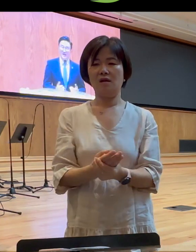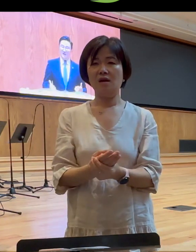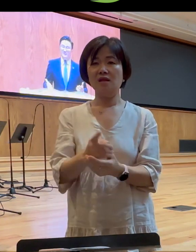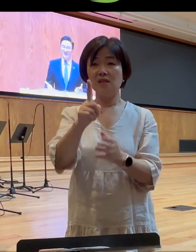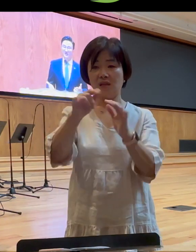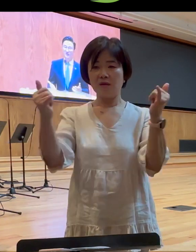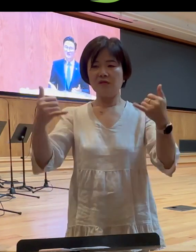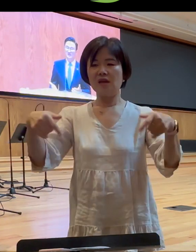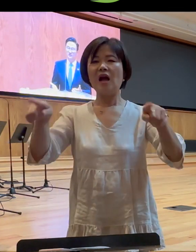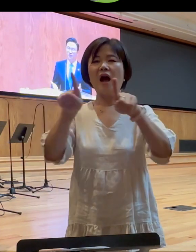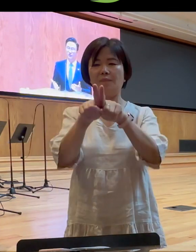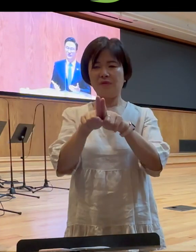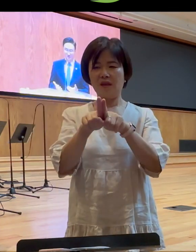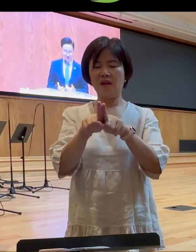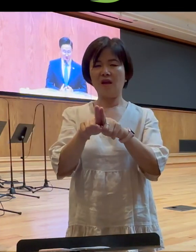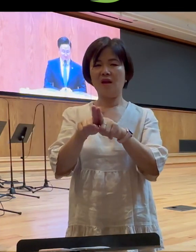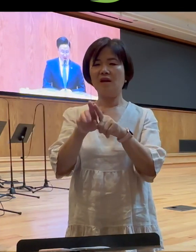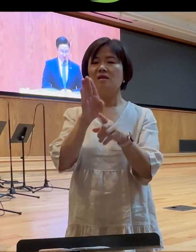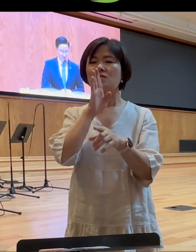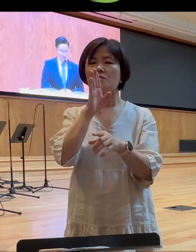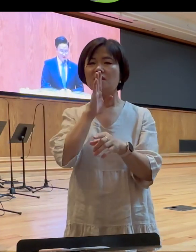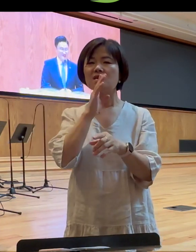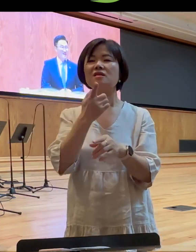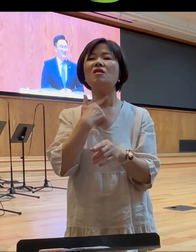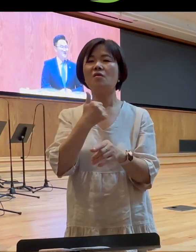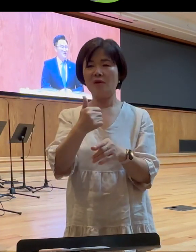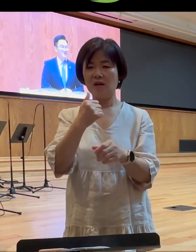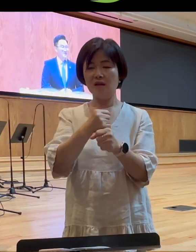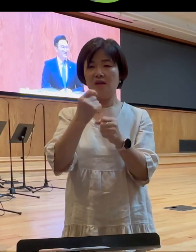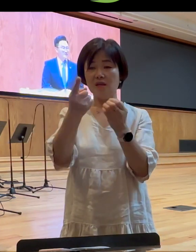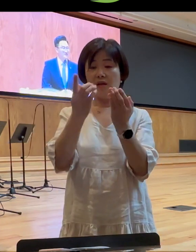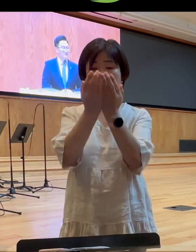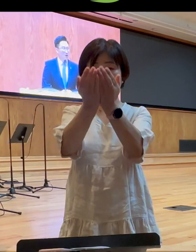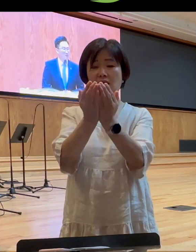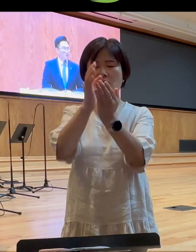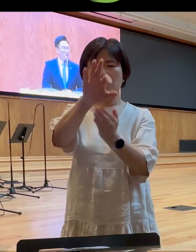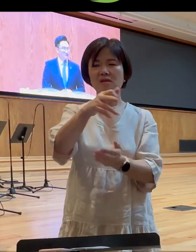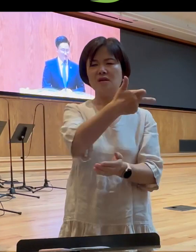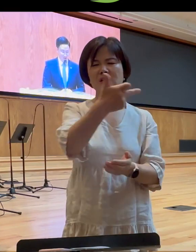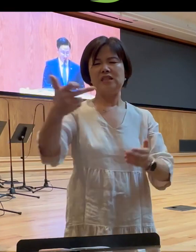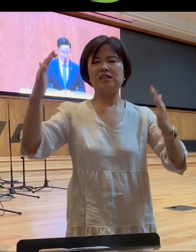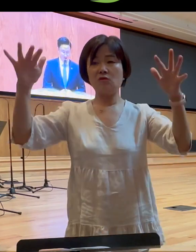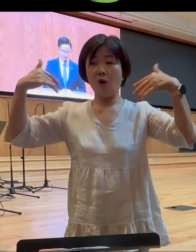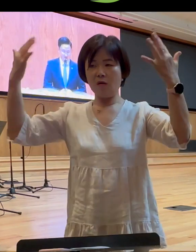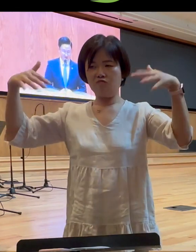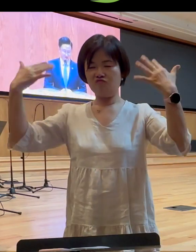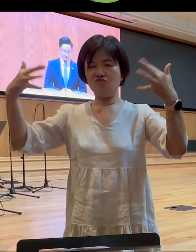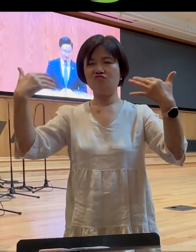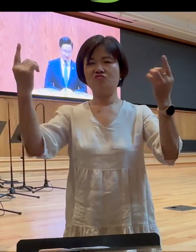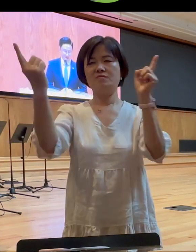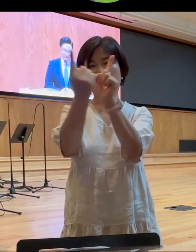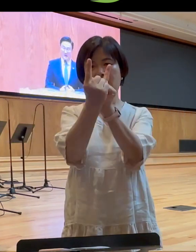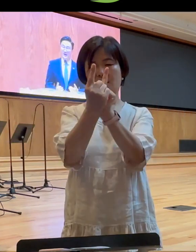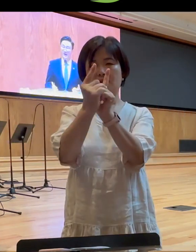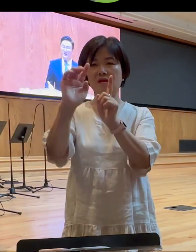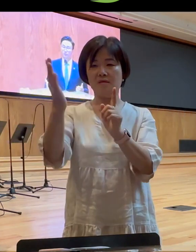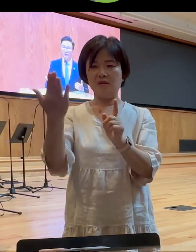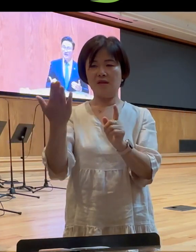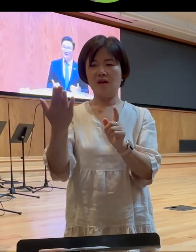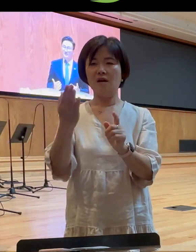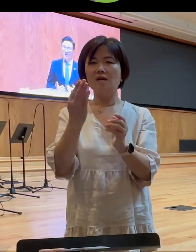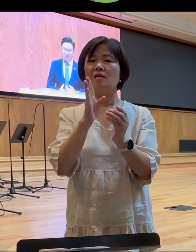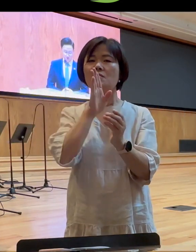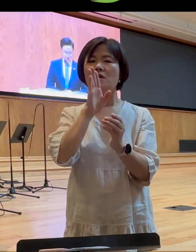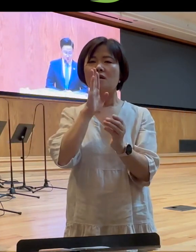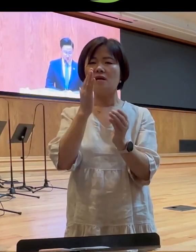이들이 함께 겪은 공유되는 경험은 바로 이 항해에서 큰 광풍을 만났다는 것이죠. 배에 물이